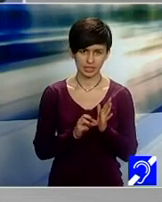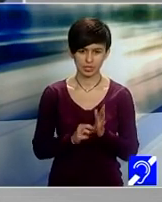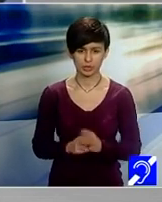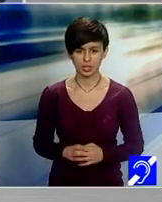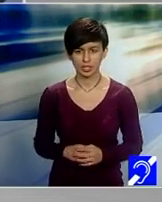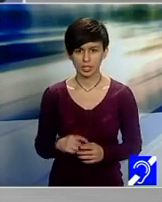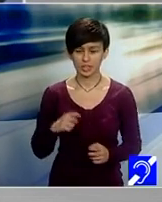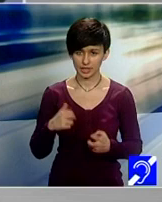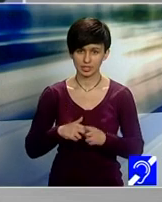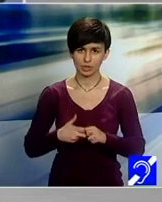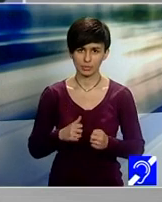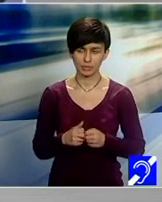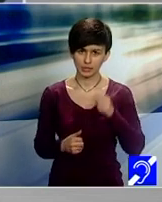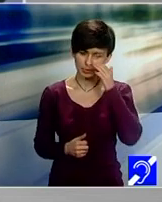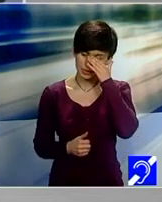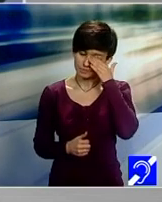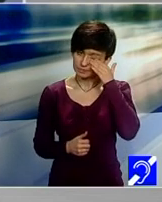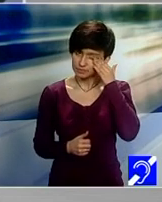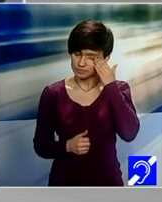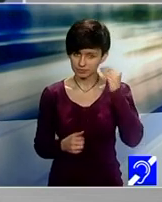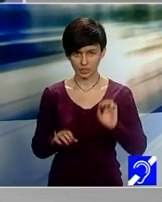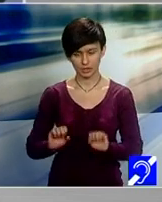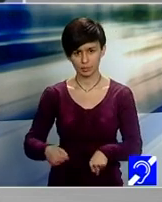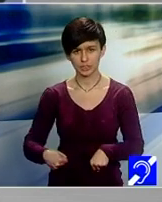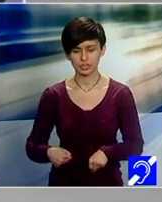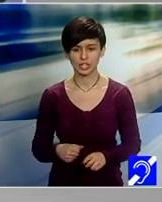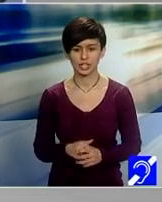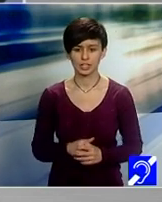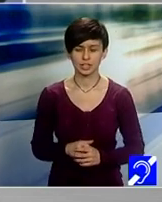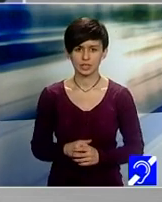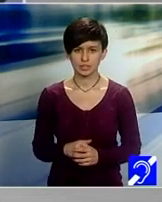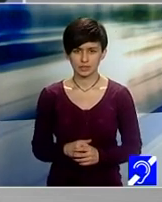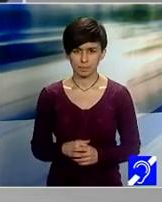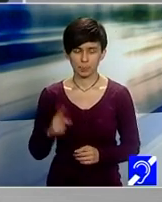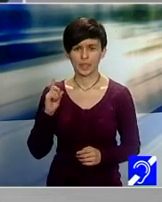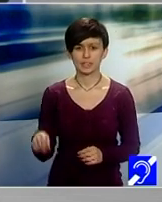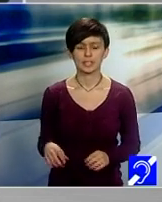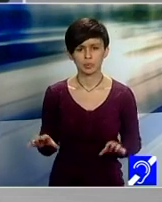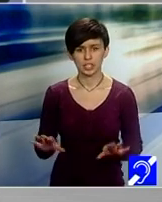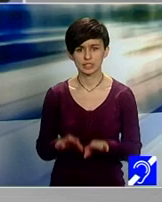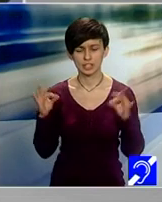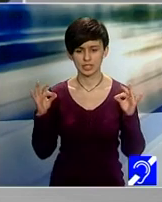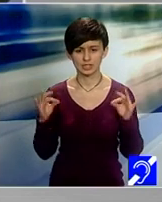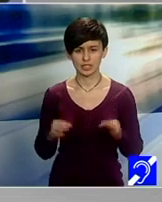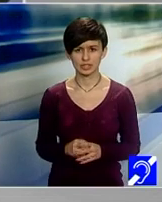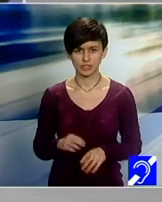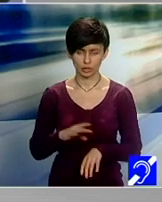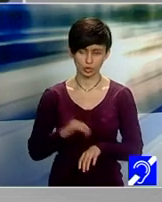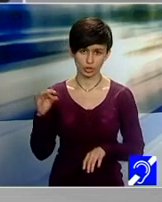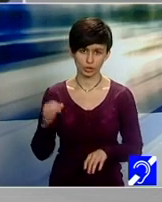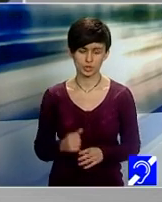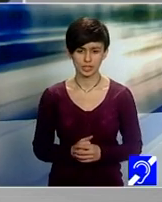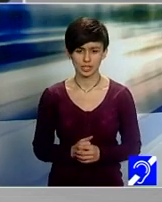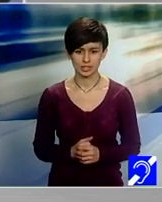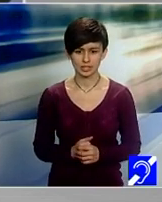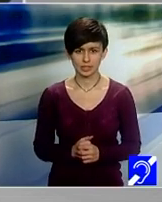problemă. Băncile se simt cumva puse în situația de a găsi o plasă de protecție, da? Să se pună